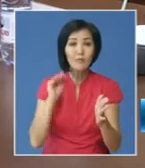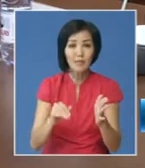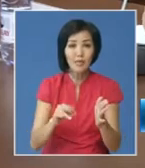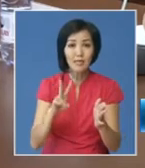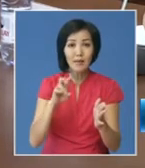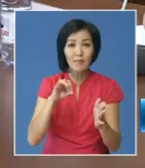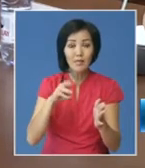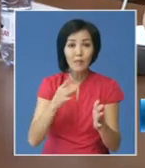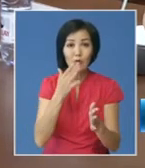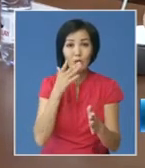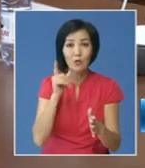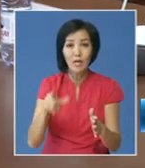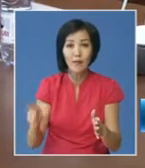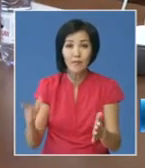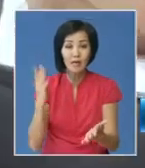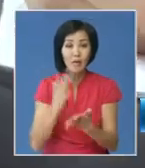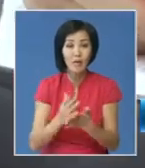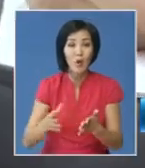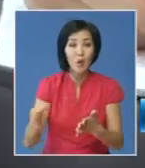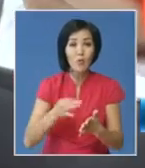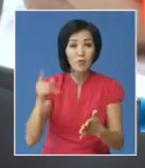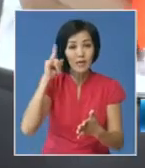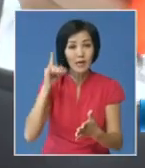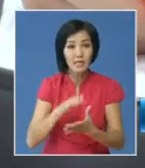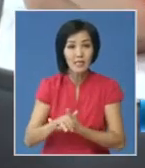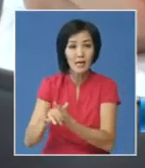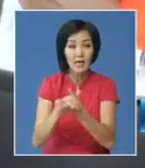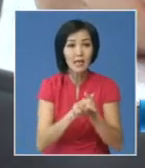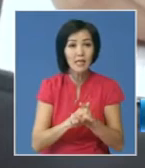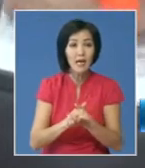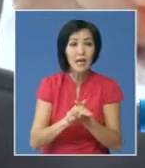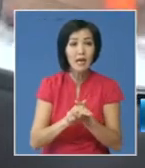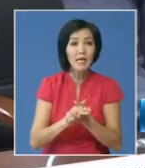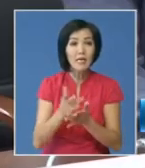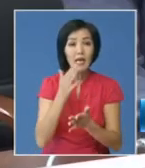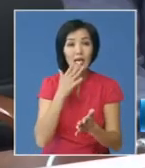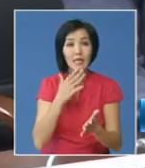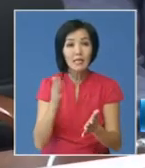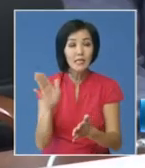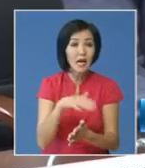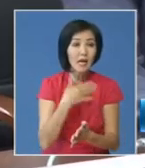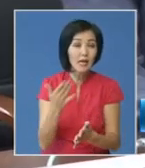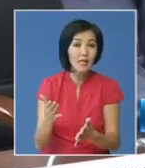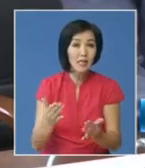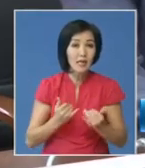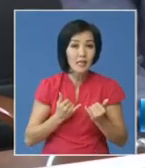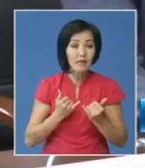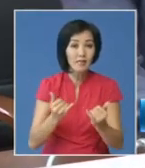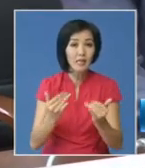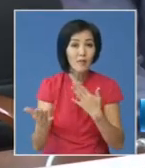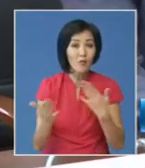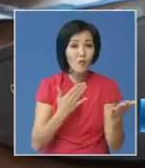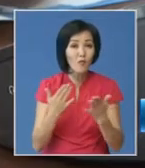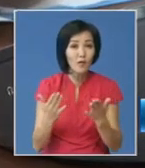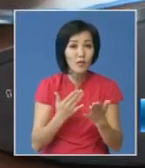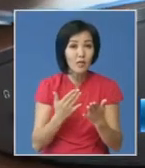астам неміс ұлтының өкілі бар. Облыстық Қазақстан Халқы Ассамблеясының этносаралық және конфессаралық келісімді сақтау мен оны нығайтуға бағытталған